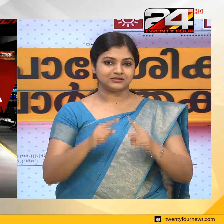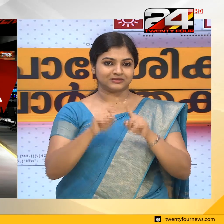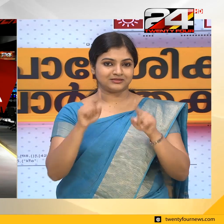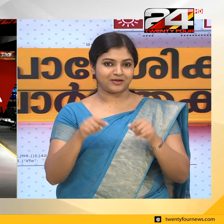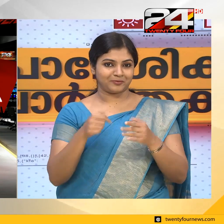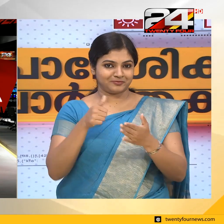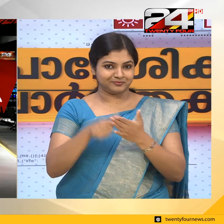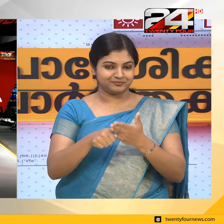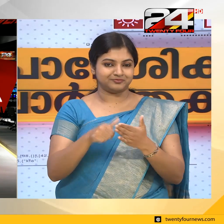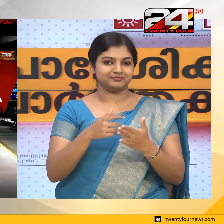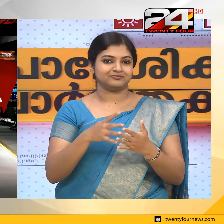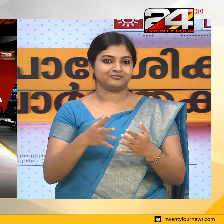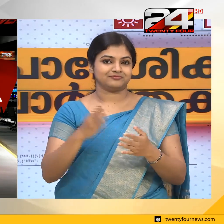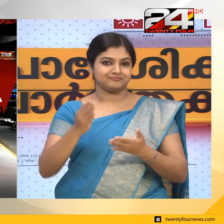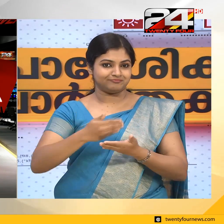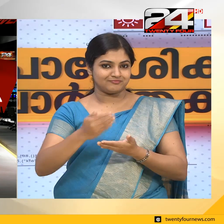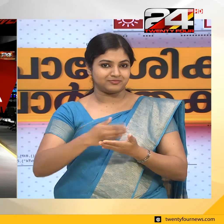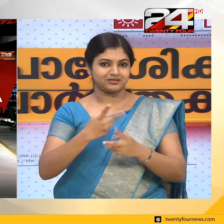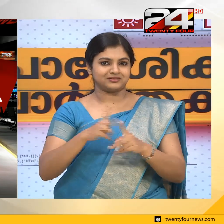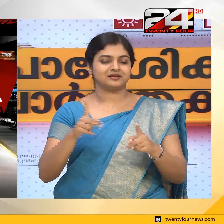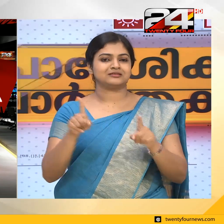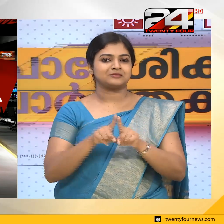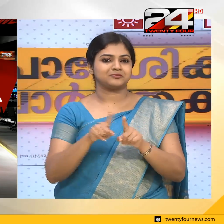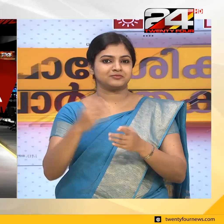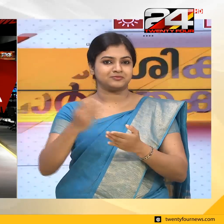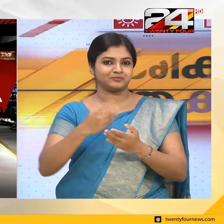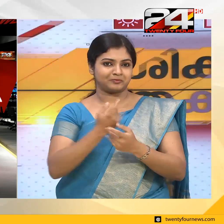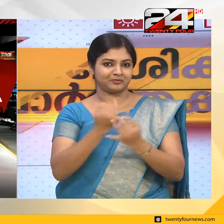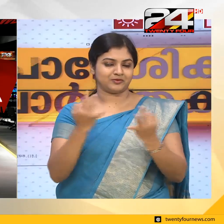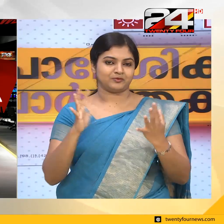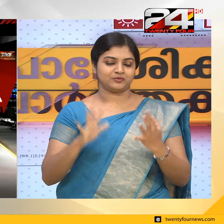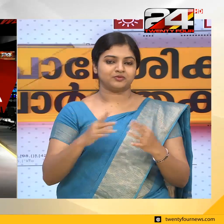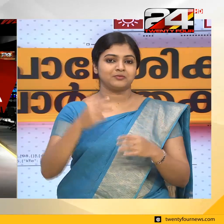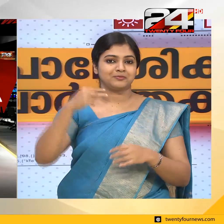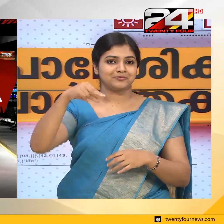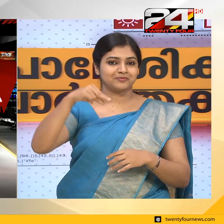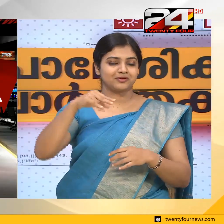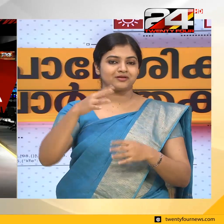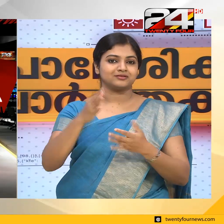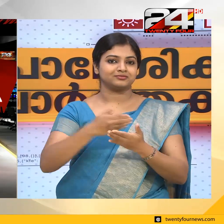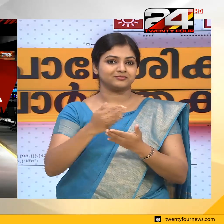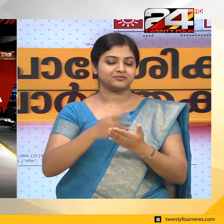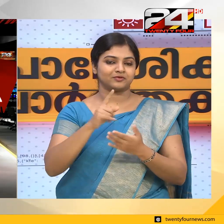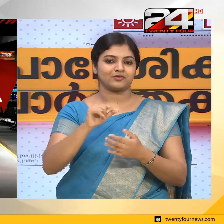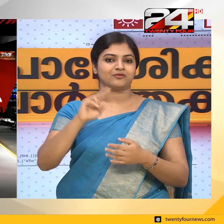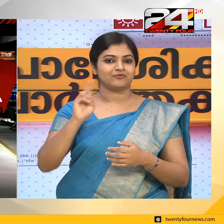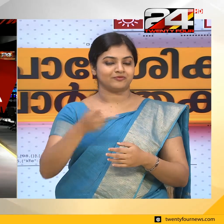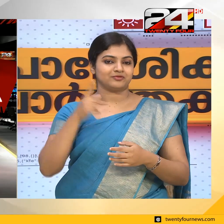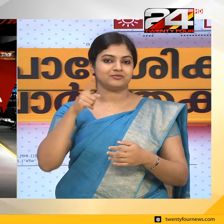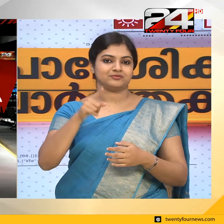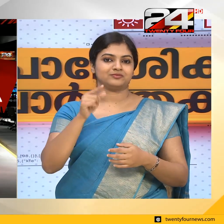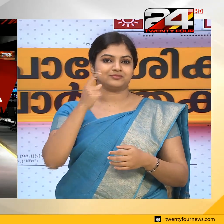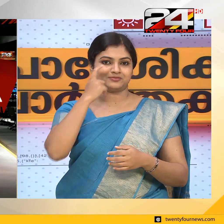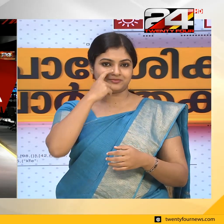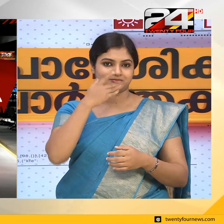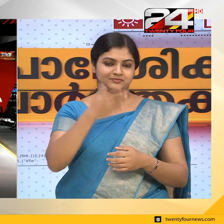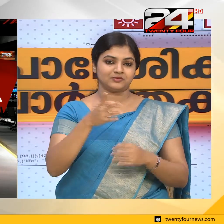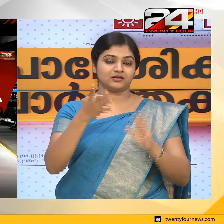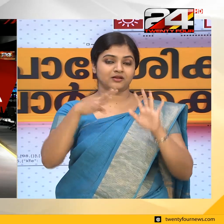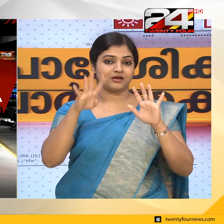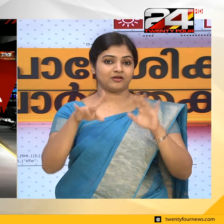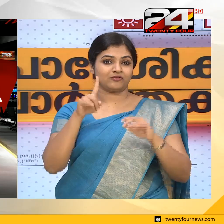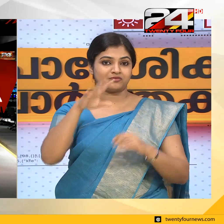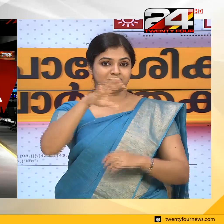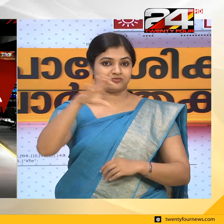സ്റ്റാമ്പ് ശേഖരമടക്കം പലതരം ശേഖരങ്ങൾ കണ്ടിട്ടുണ്ടെങ്കിലും മണികളുടെ കളക്ഷൻ കൊണ്ട് അത്ഭുതപ്പെടുത്തുകയാണ് തിരുവനന്തപുരത്ത് ഒരു വീട്ടമ്മ. 91 രാജ്യങ്ങളിൽ